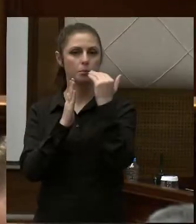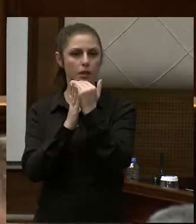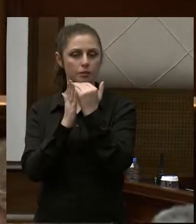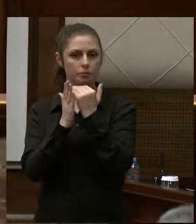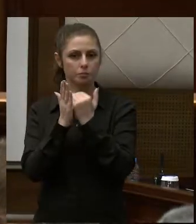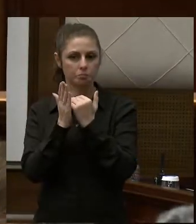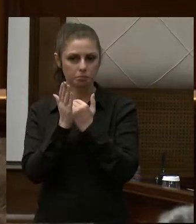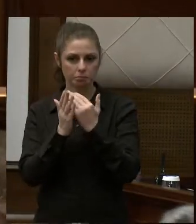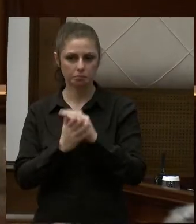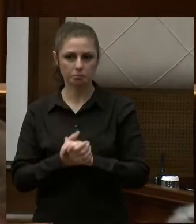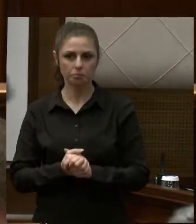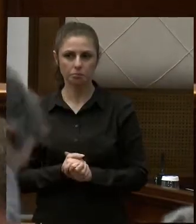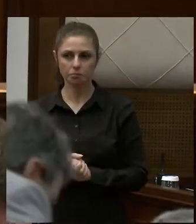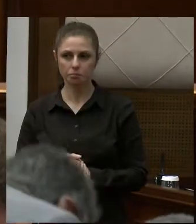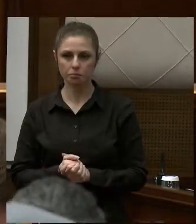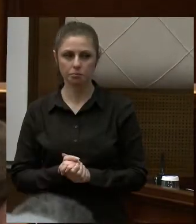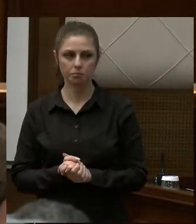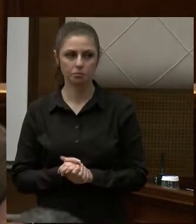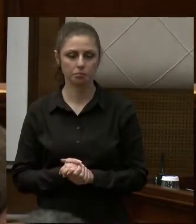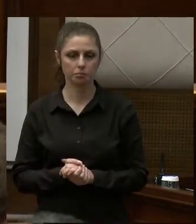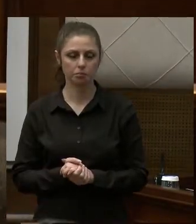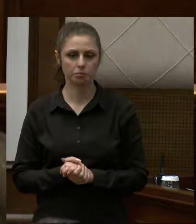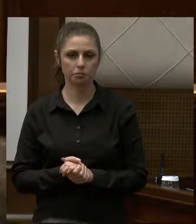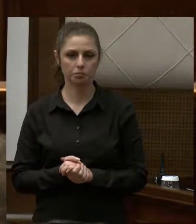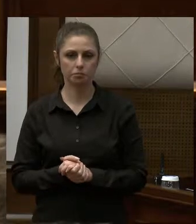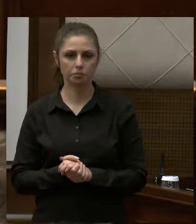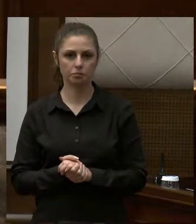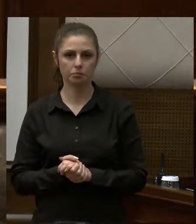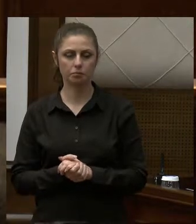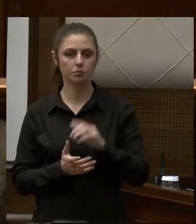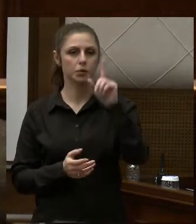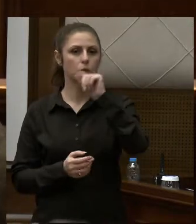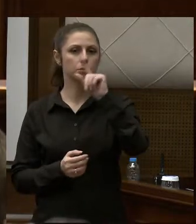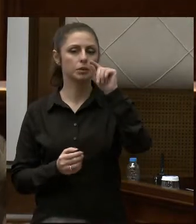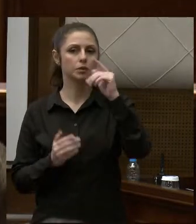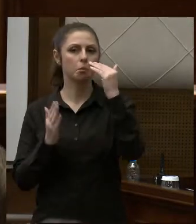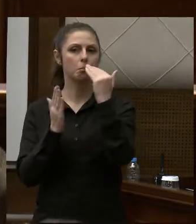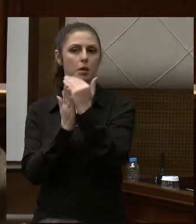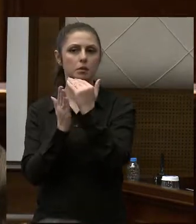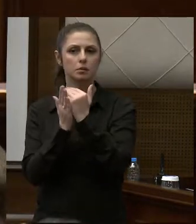grup başkanı arkadaşıma hitap ediyorum. Bu 11. maddeyi